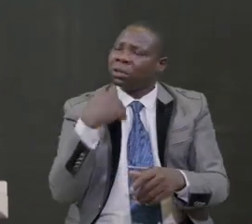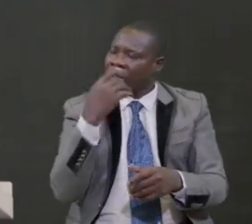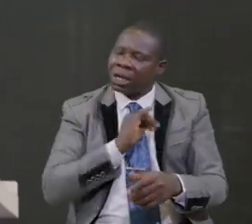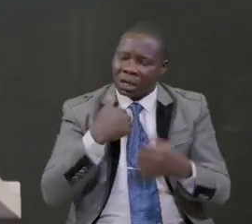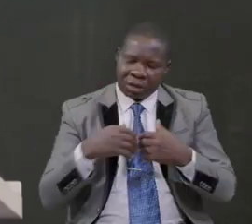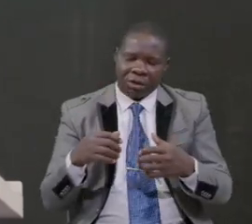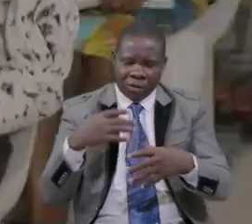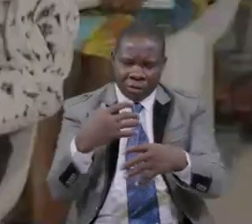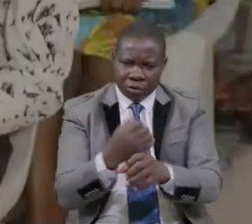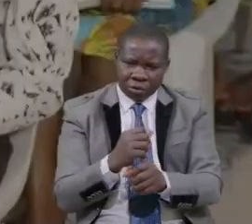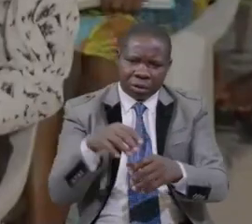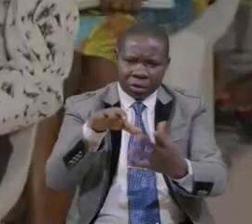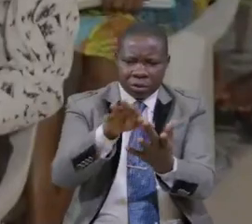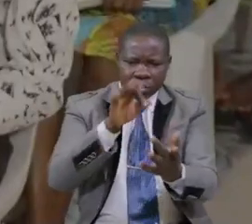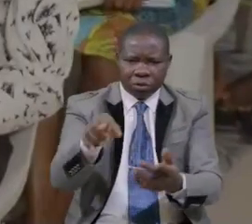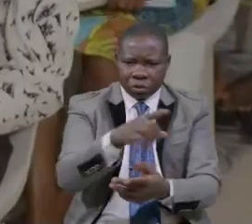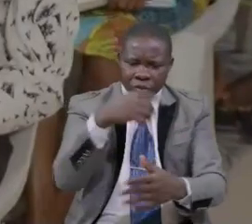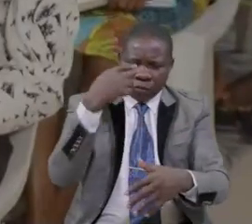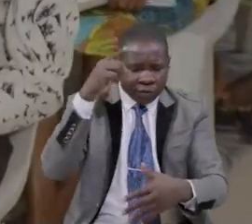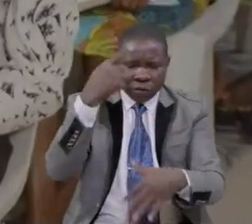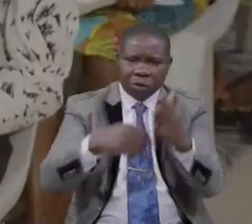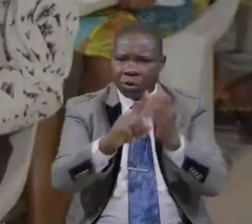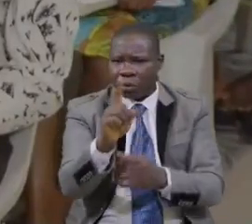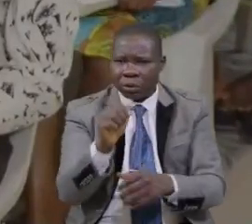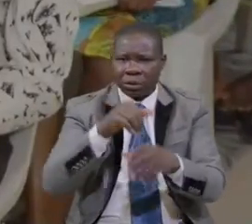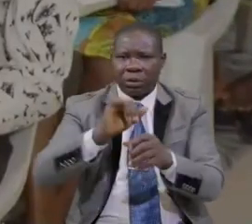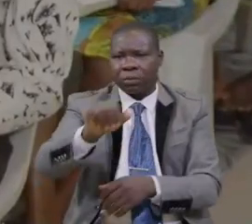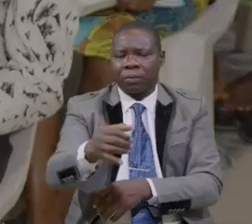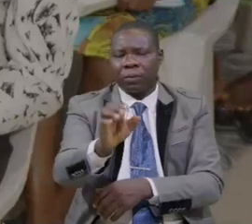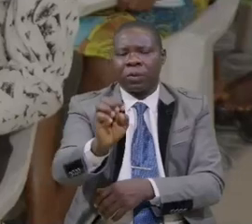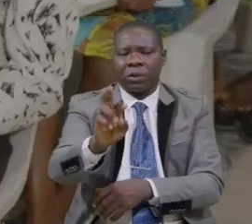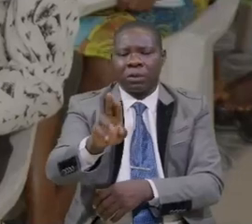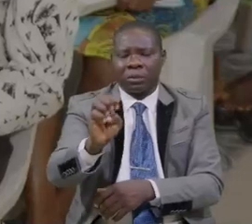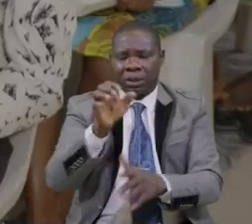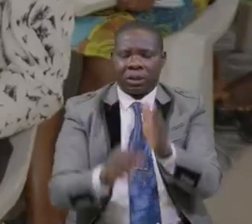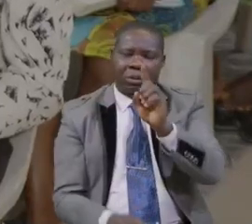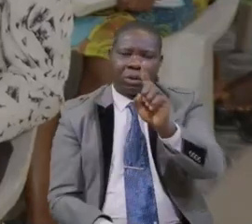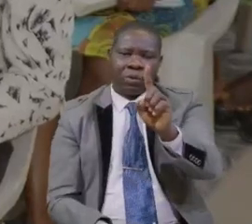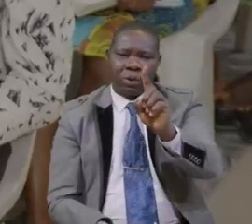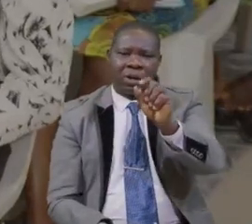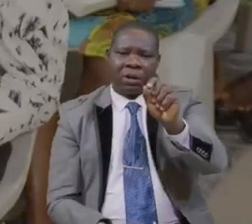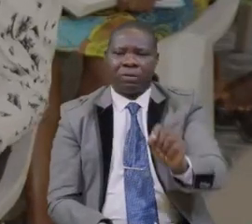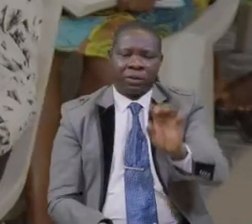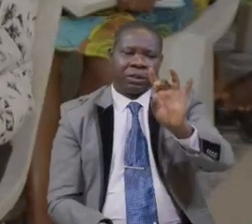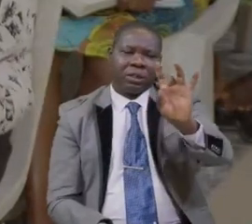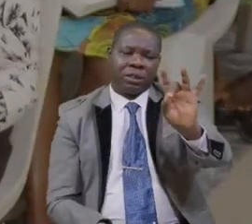l'a-t-il choisi? On nous dit en Jérémie, chapitre 1, verset 8. Jérémie,